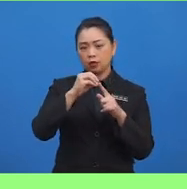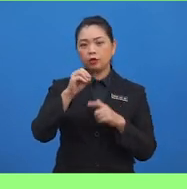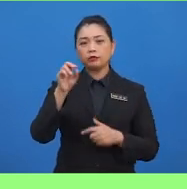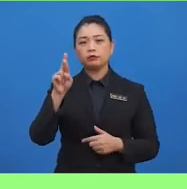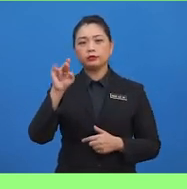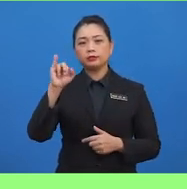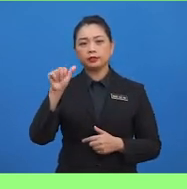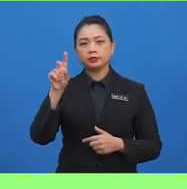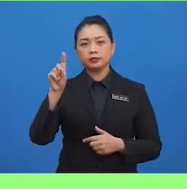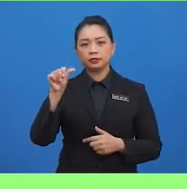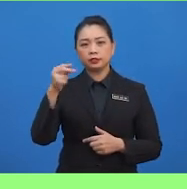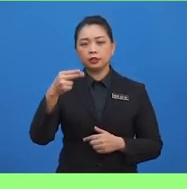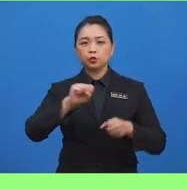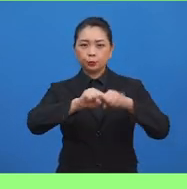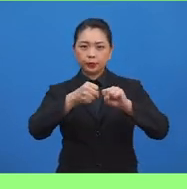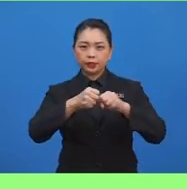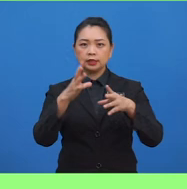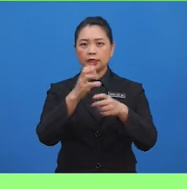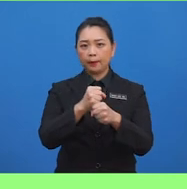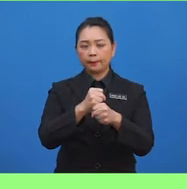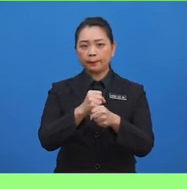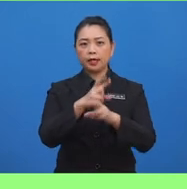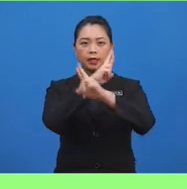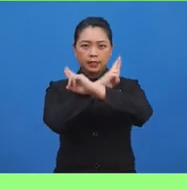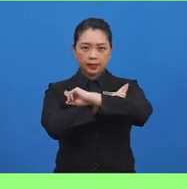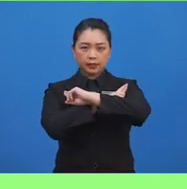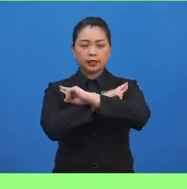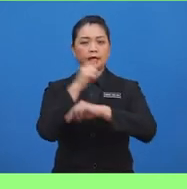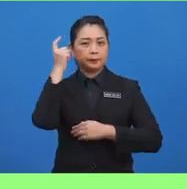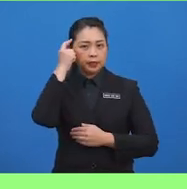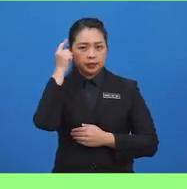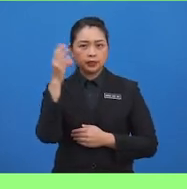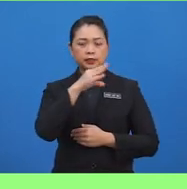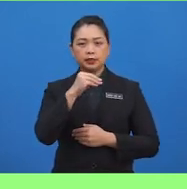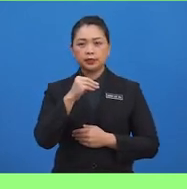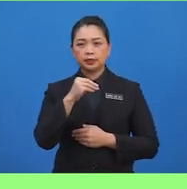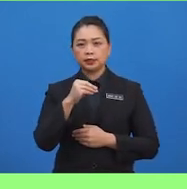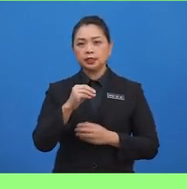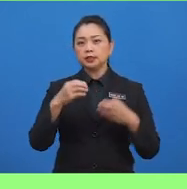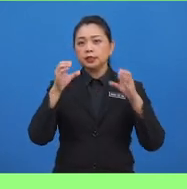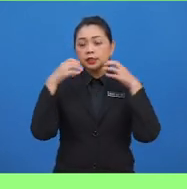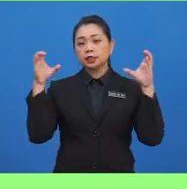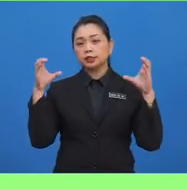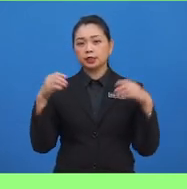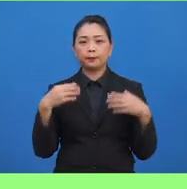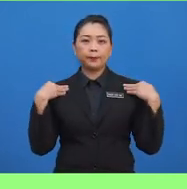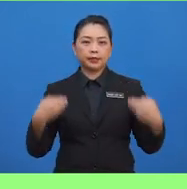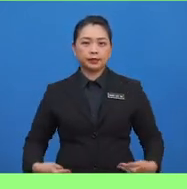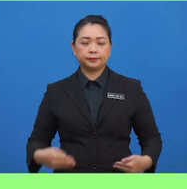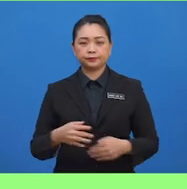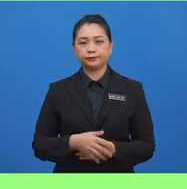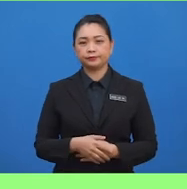Allah supaya dapat merehatkan Minda dan cerdaskan badannya